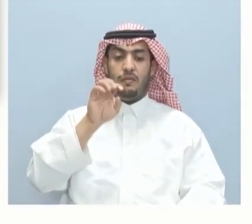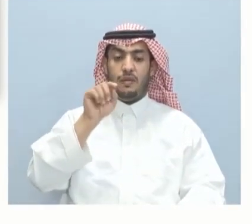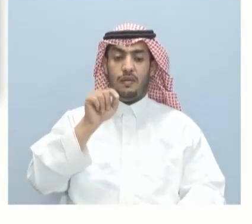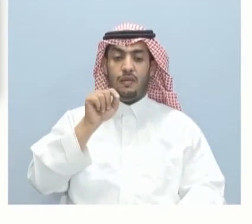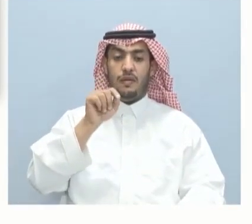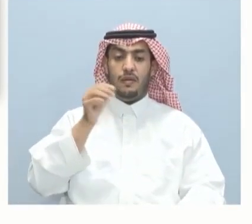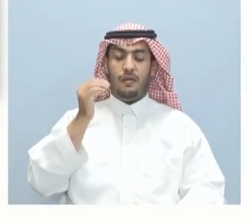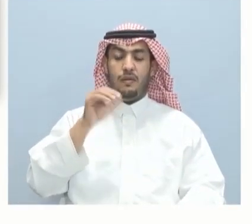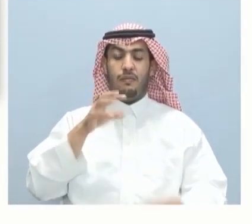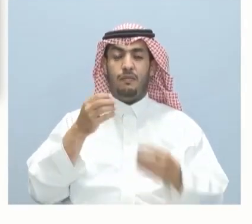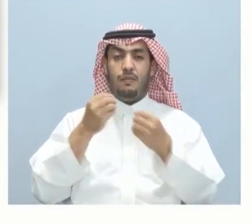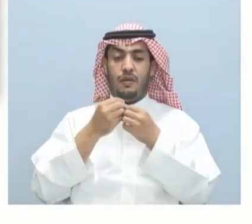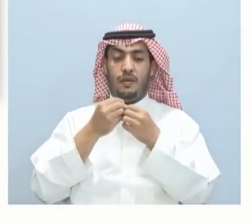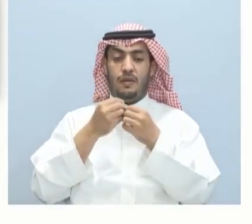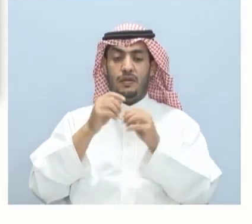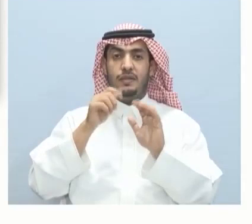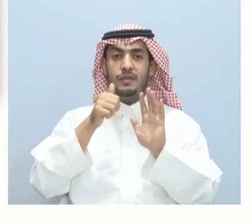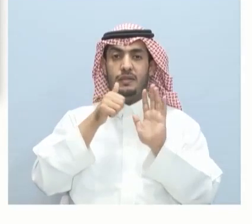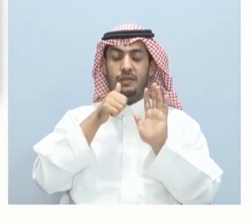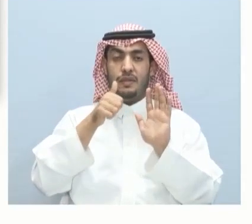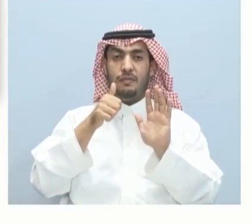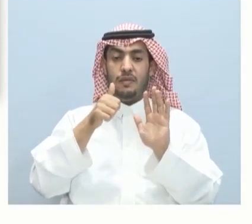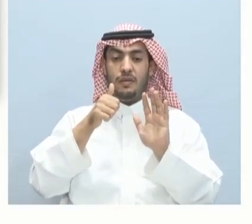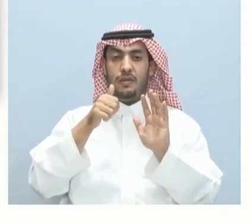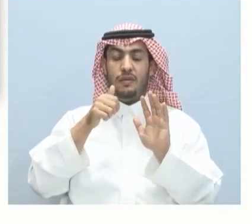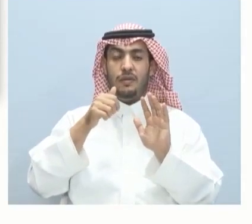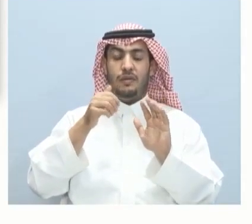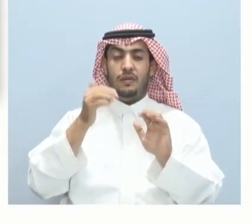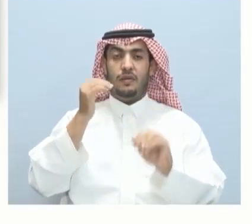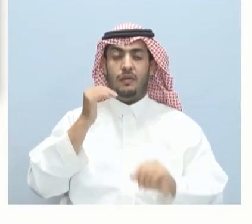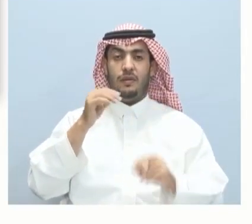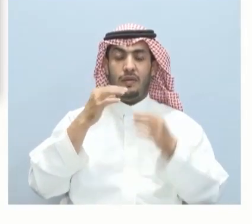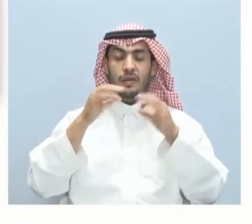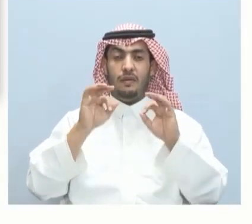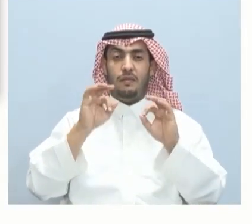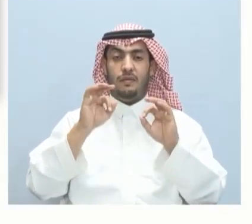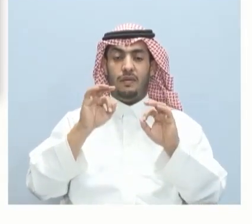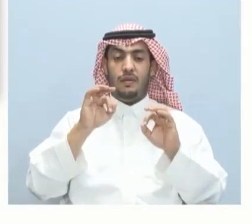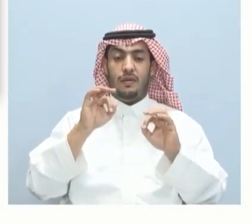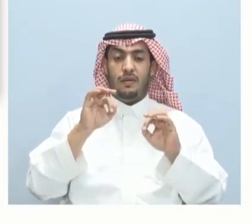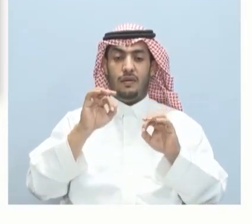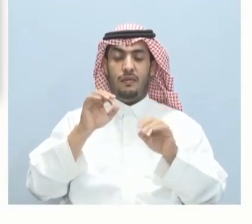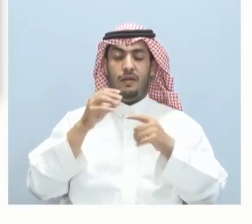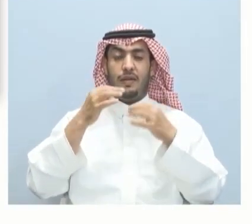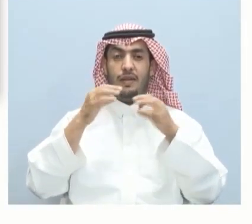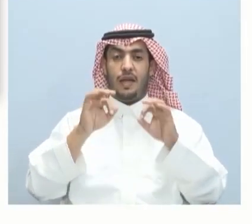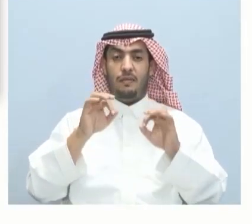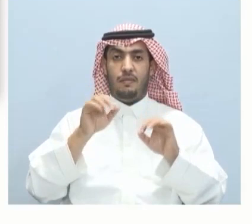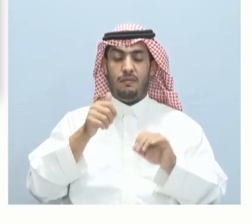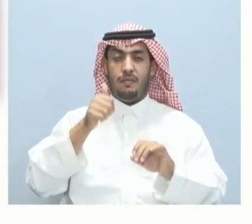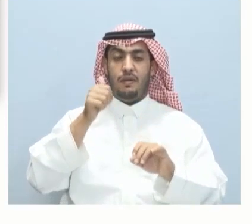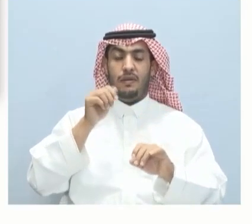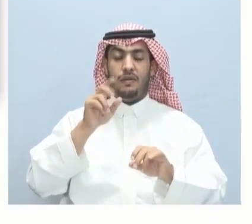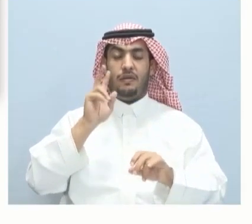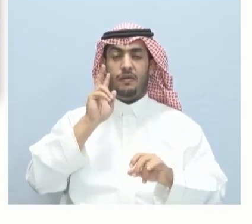الاخر تبقى من 600 960 هذه لوحدها اطرح النتيجه ستظهر